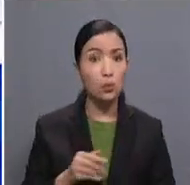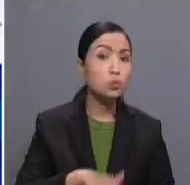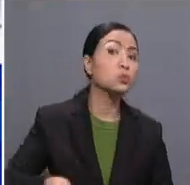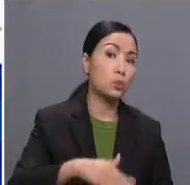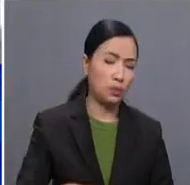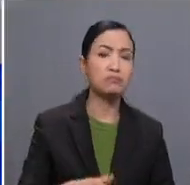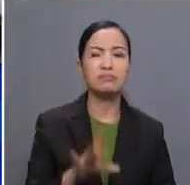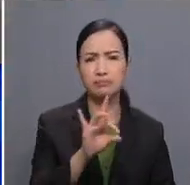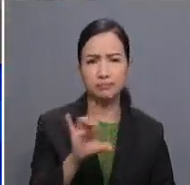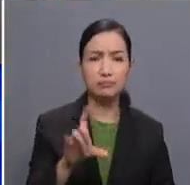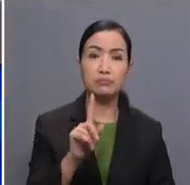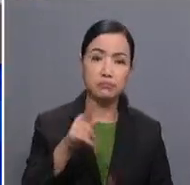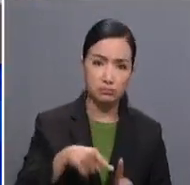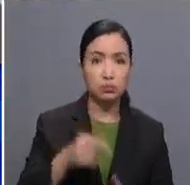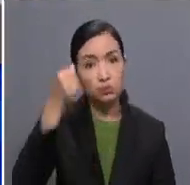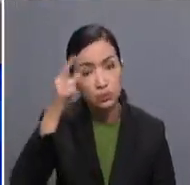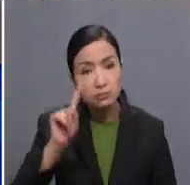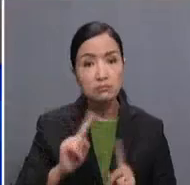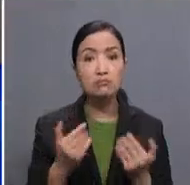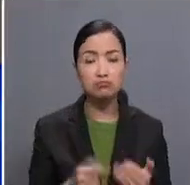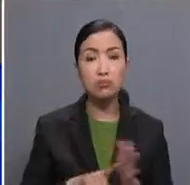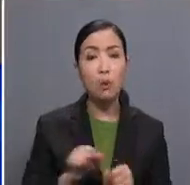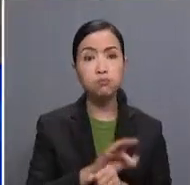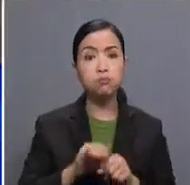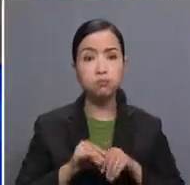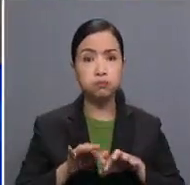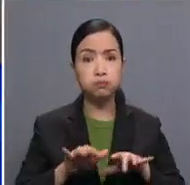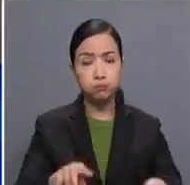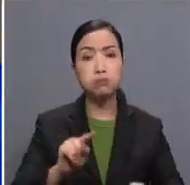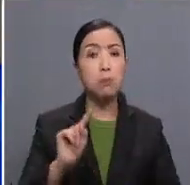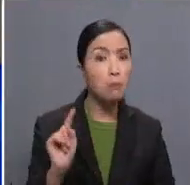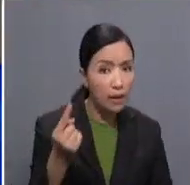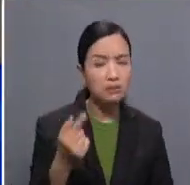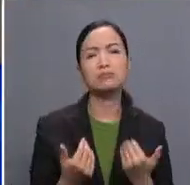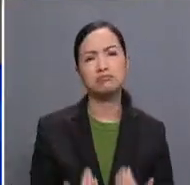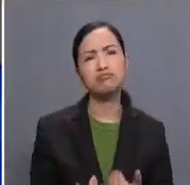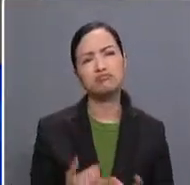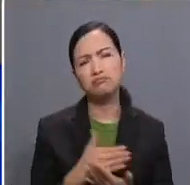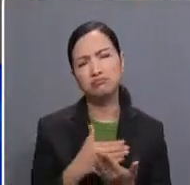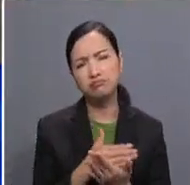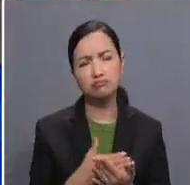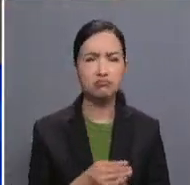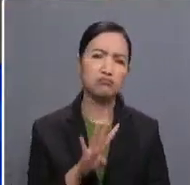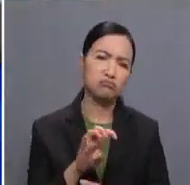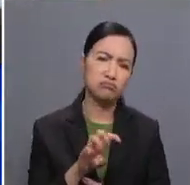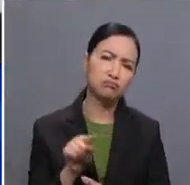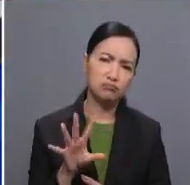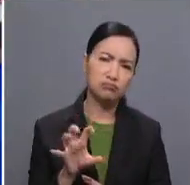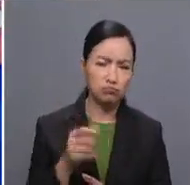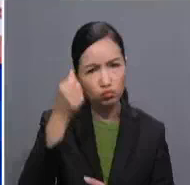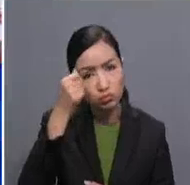การ800ถึง 1,000 คนแต่หลังจากที่มีสถานการณ์โควิดระบาดรอบใหม่ตอนนี้เหลือครึ่งๆค่ะประมาณ400ถึง500